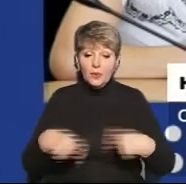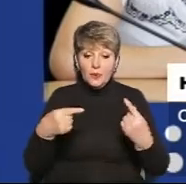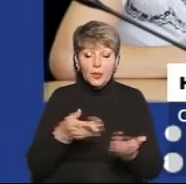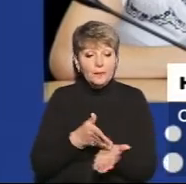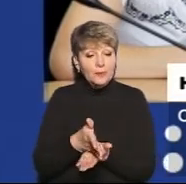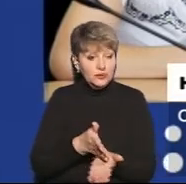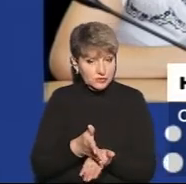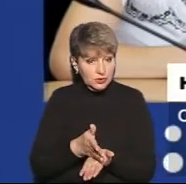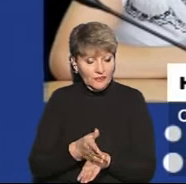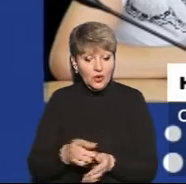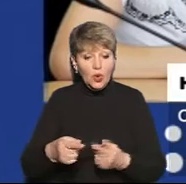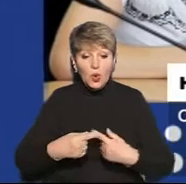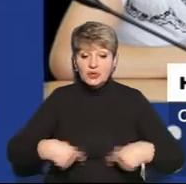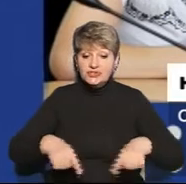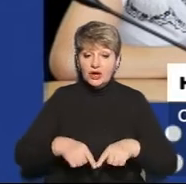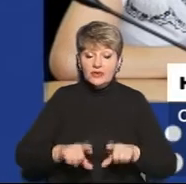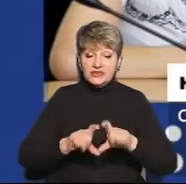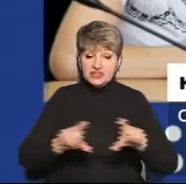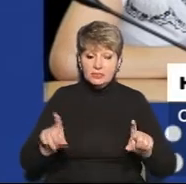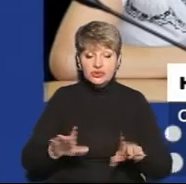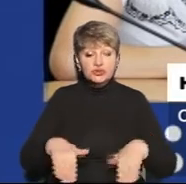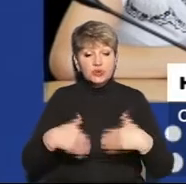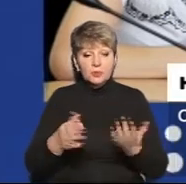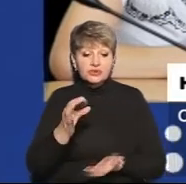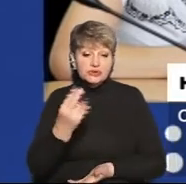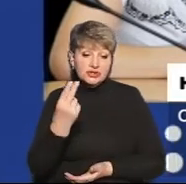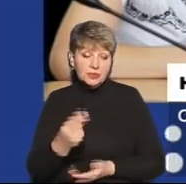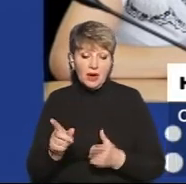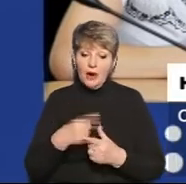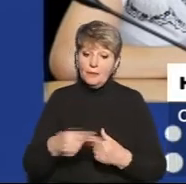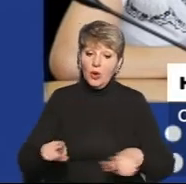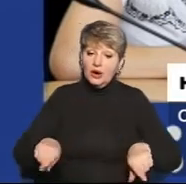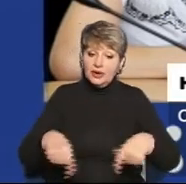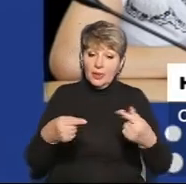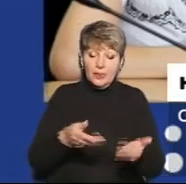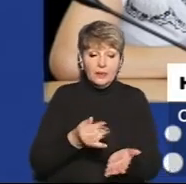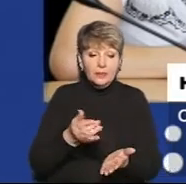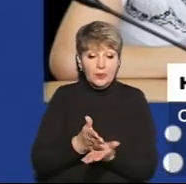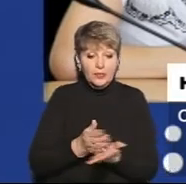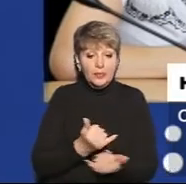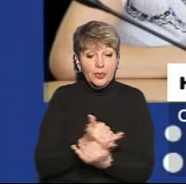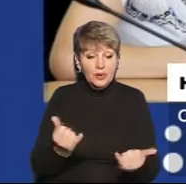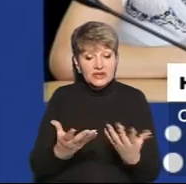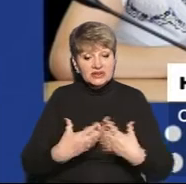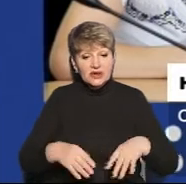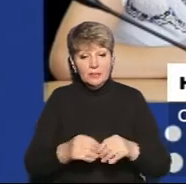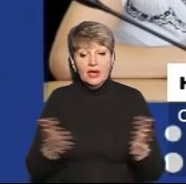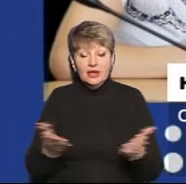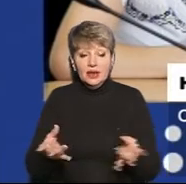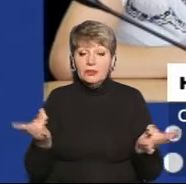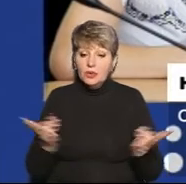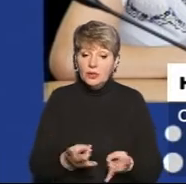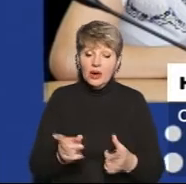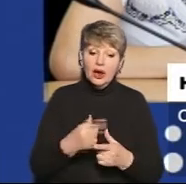реабілітаційних послуг, установ і закладів, що надають соціальні або реабілітаційні послуги сім'ям, які потребують і